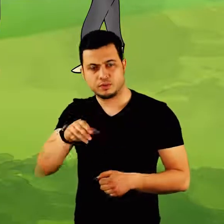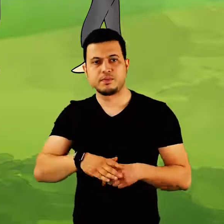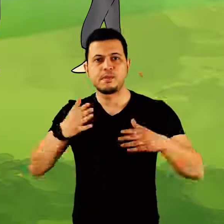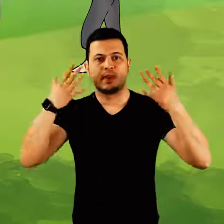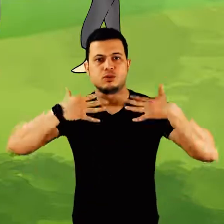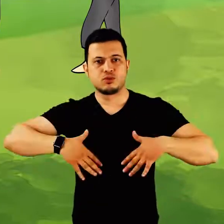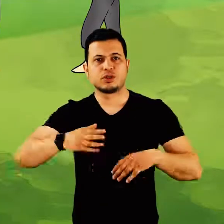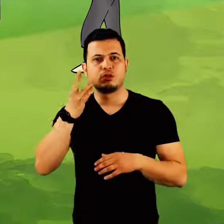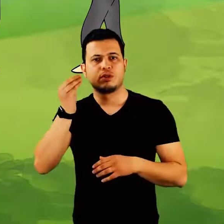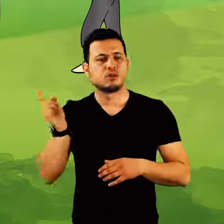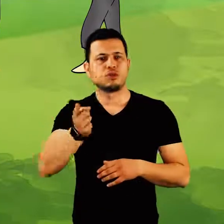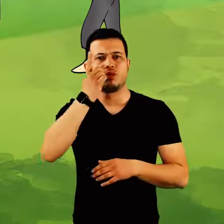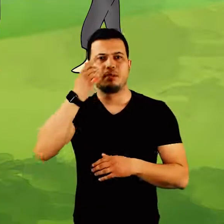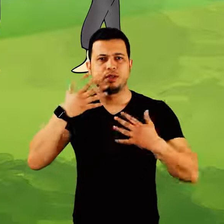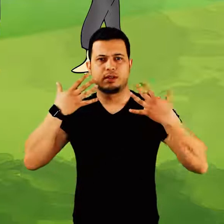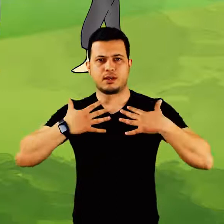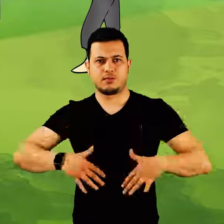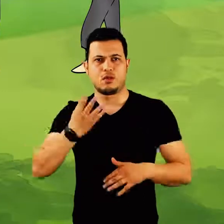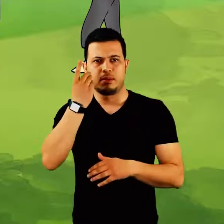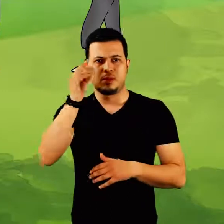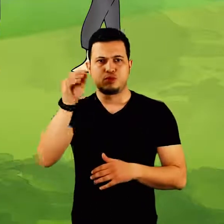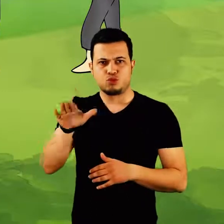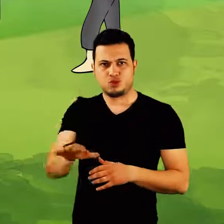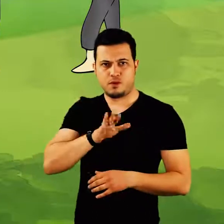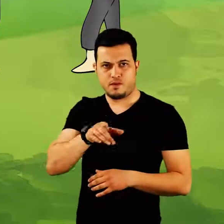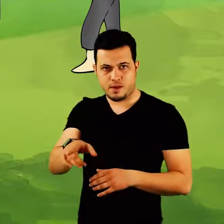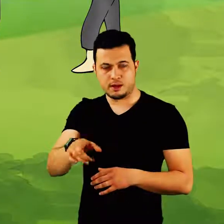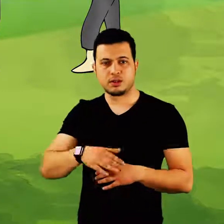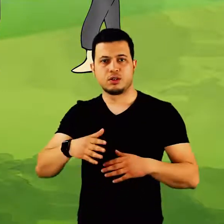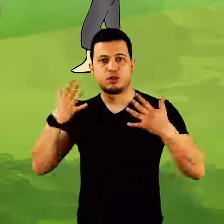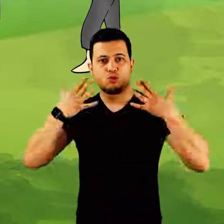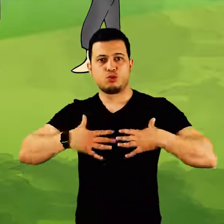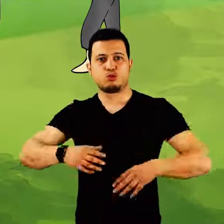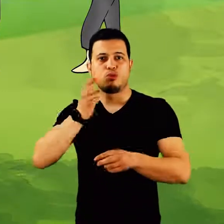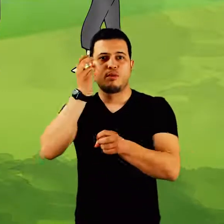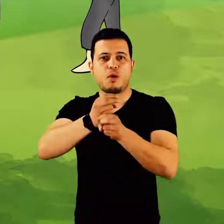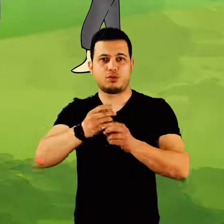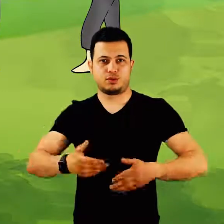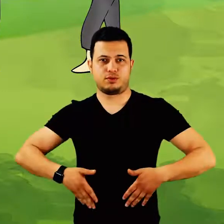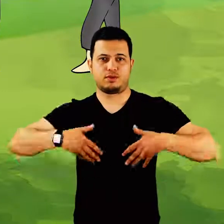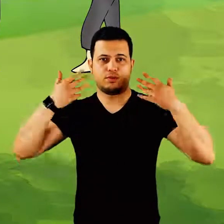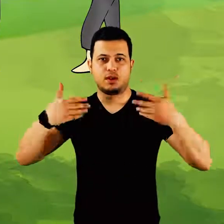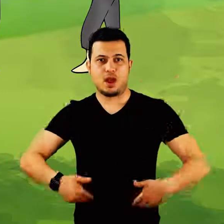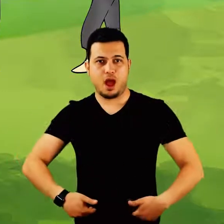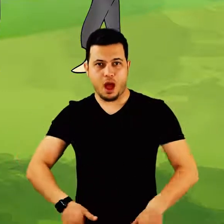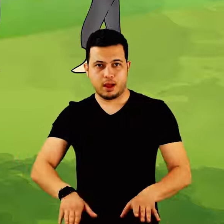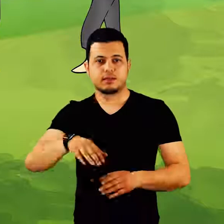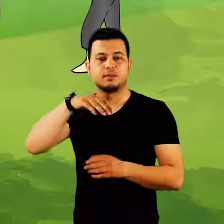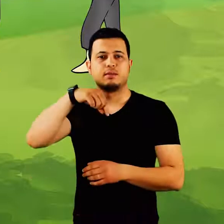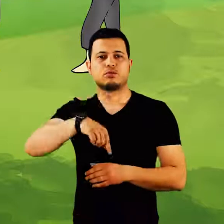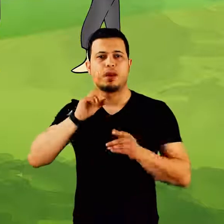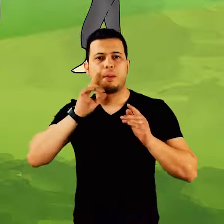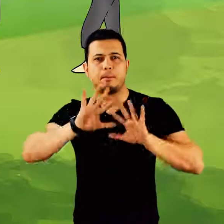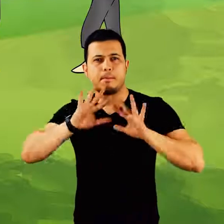Üzerinde garip giysileri olan bir çocuk vardı. Üstüne bir şey giymemişti. Altına ise